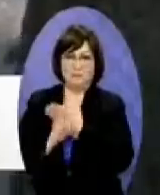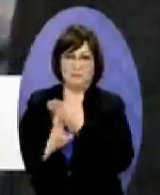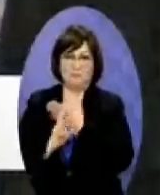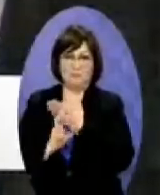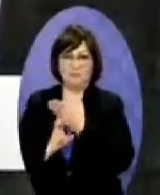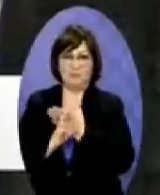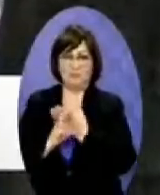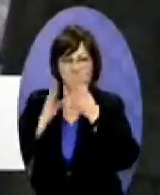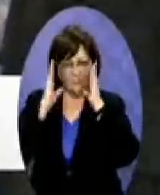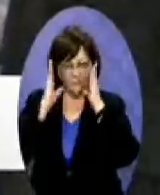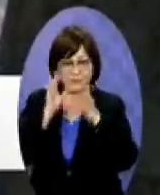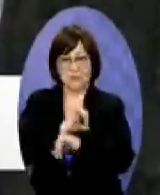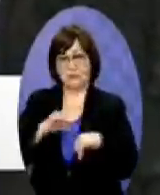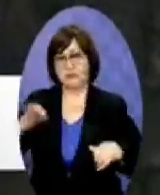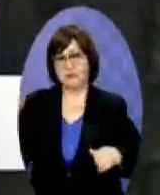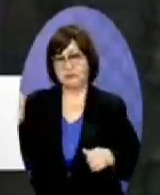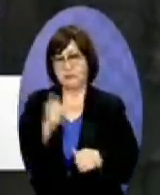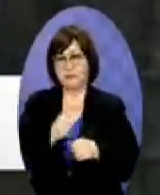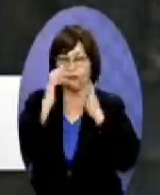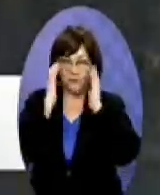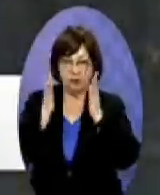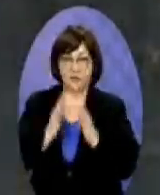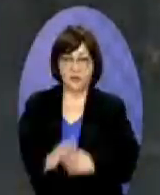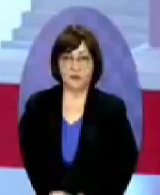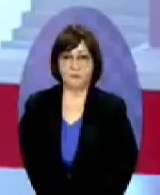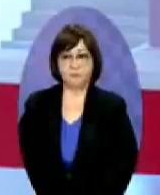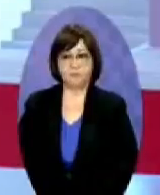болгоомж нэмэгдүүлэхийг анхааруулж байна.